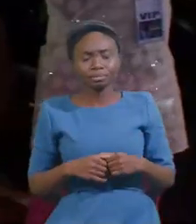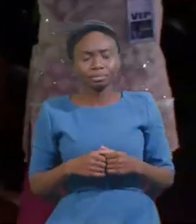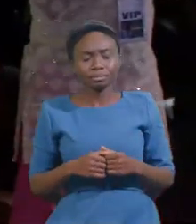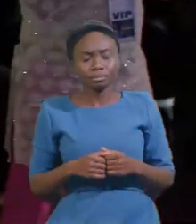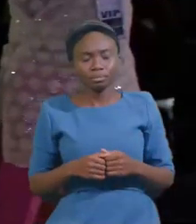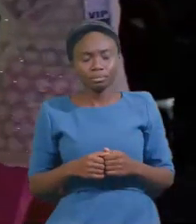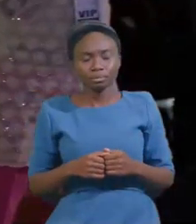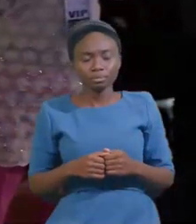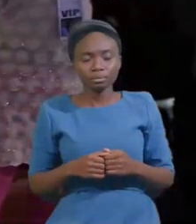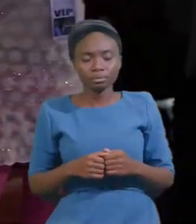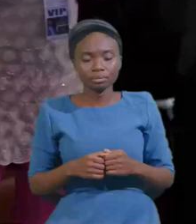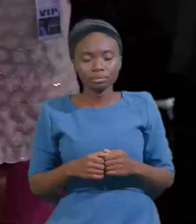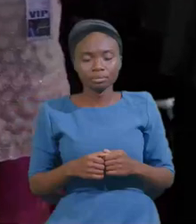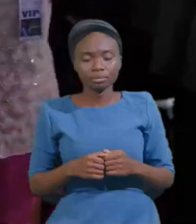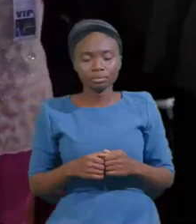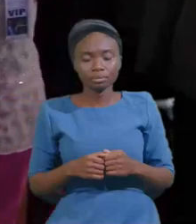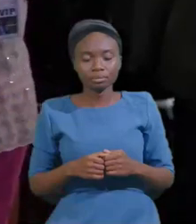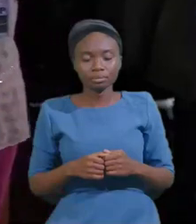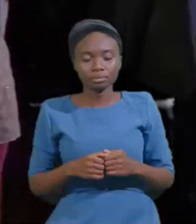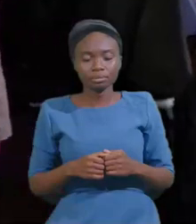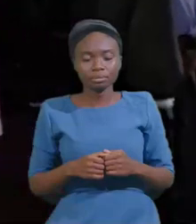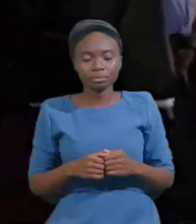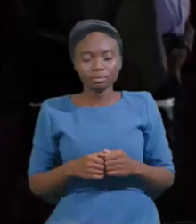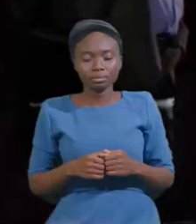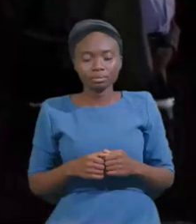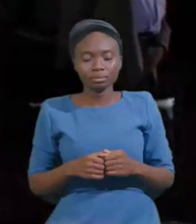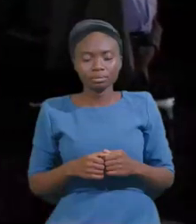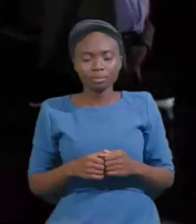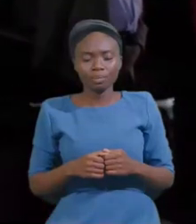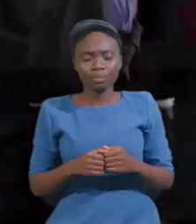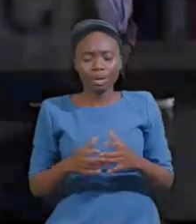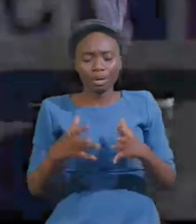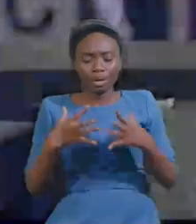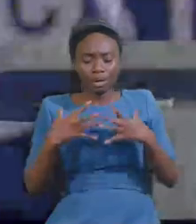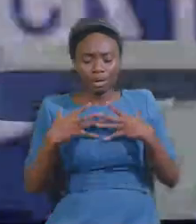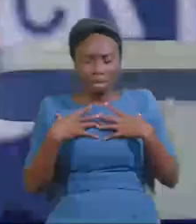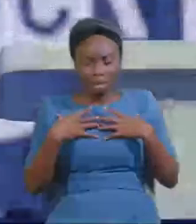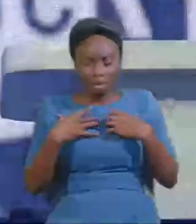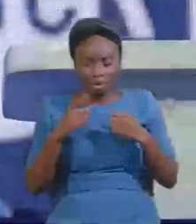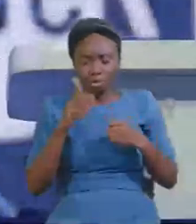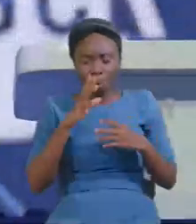Le nom de Jésus détruit toute œuvre du diable dans ton corps.